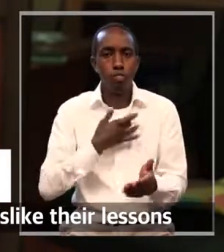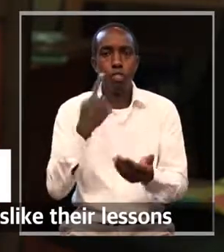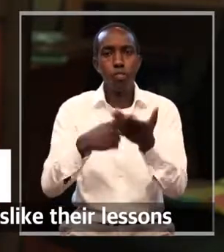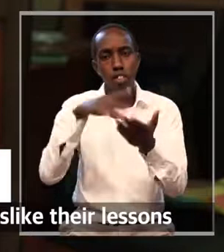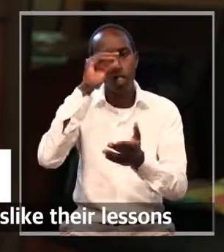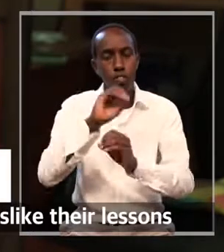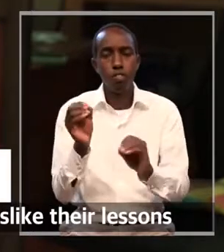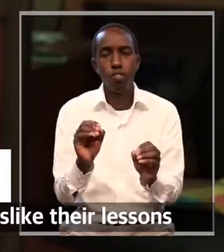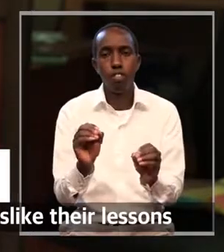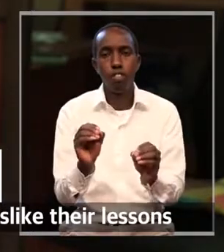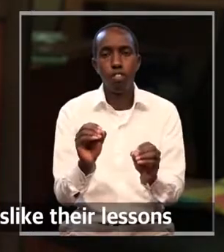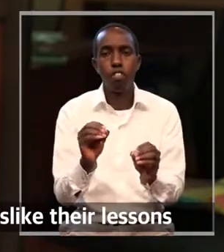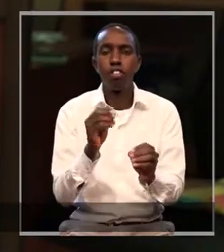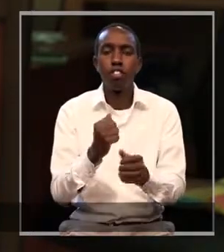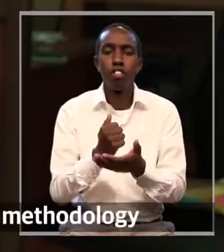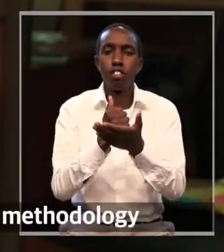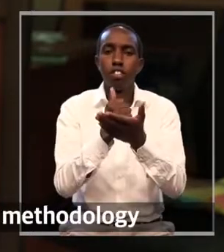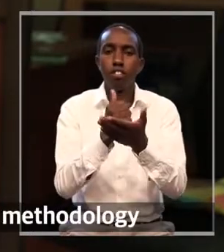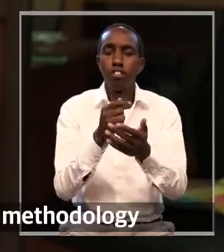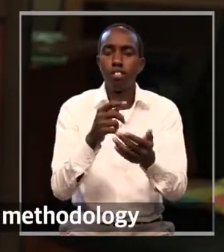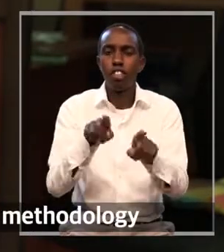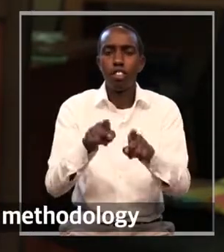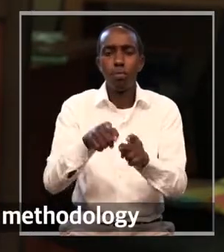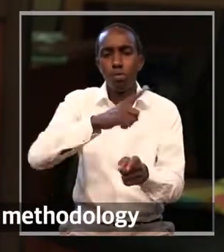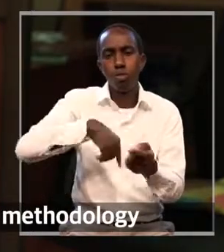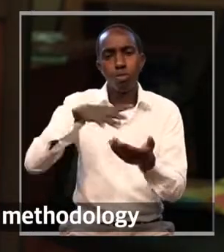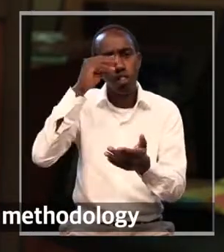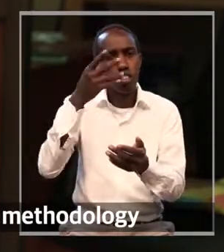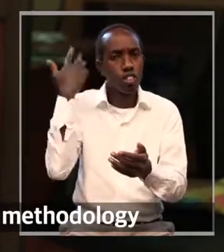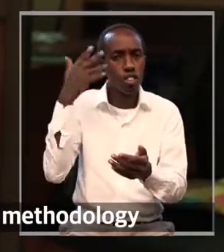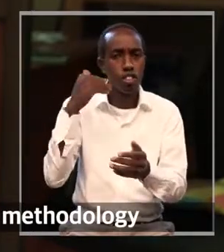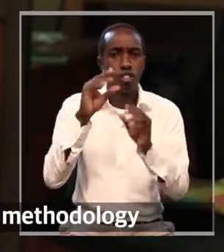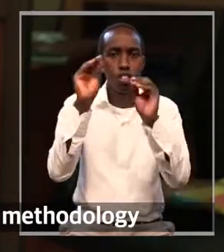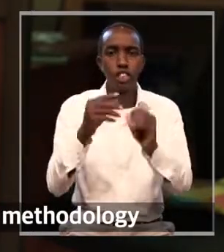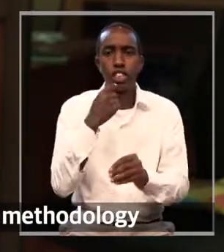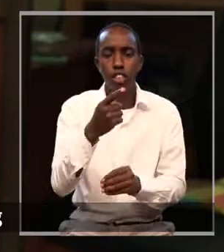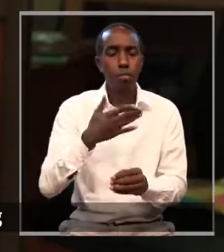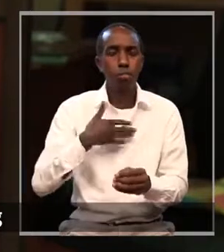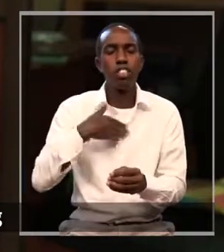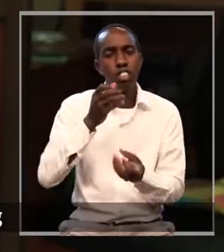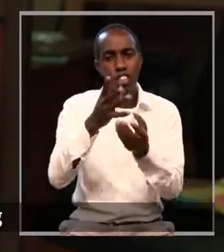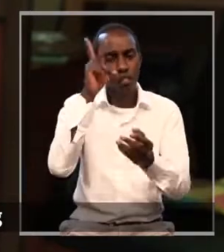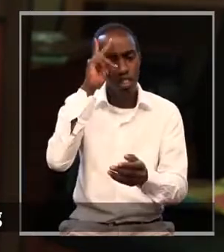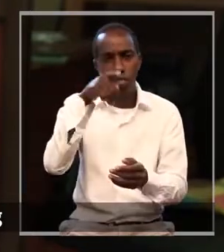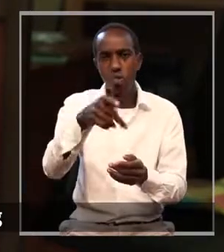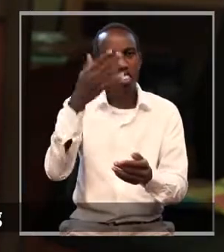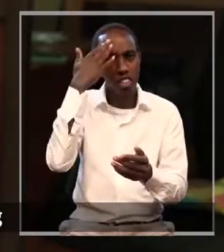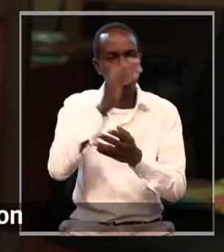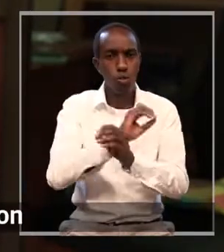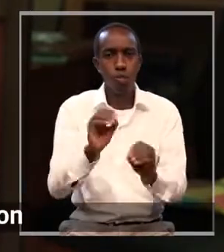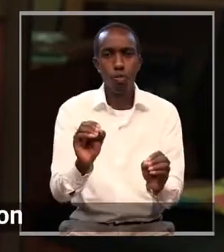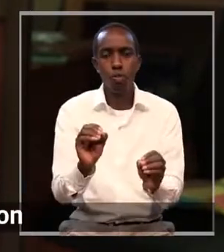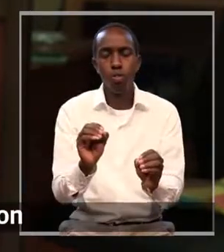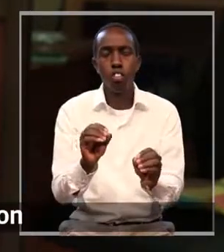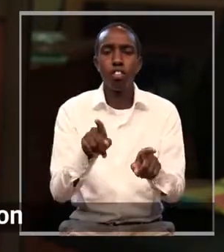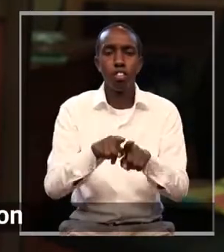yibona mu byo yiga, bigatuma ni kwa kundi twese twize umwarimu avuga ngo ni jye uguha ubumenyi wowe